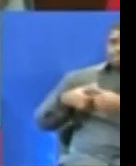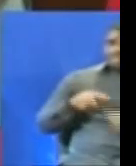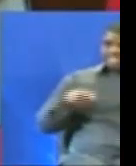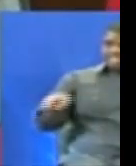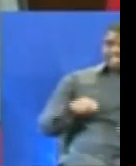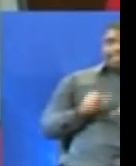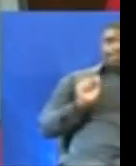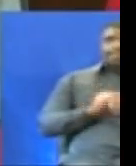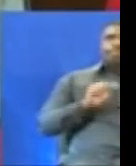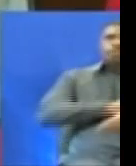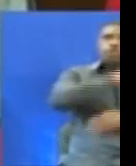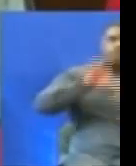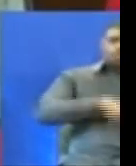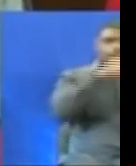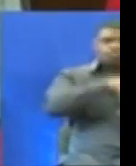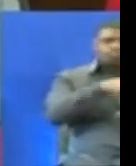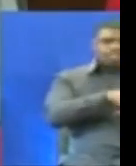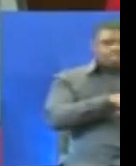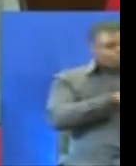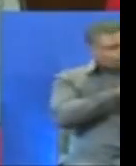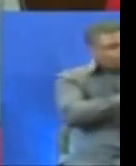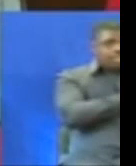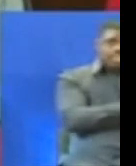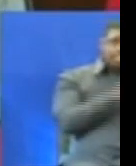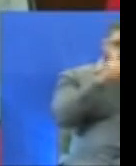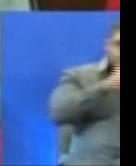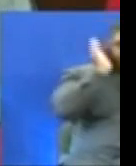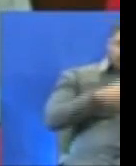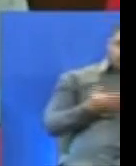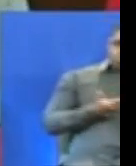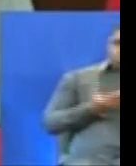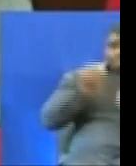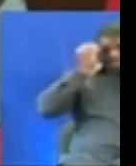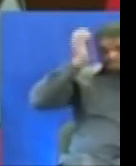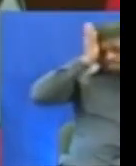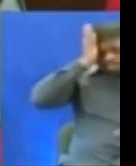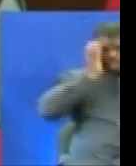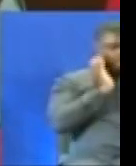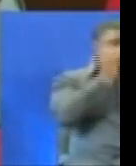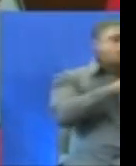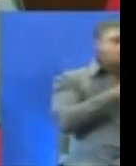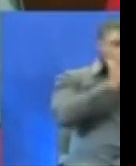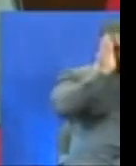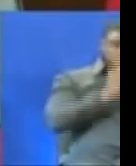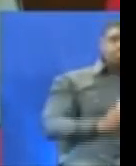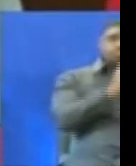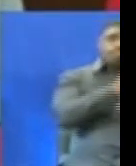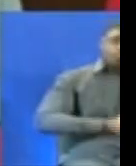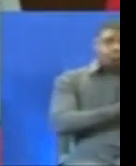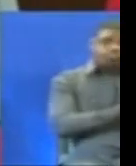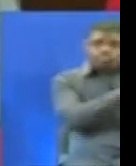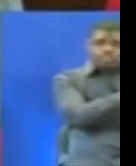yote ambayo wajumbe tumeyadadavua na kuyaleta kwenu, tunaomba serikali niwazingatie sana, ili lengo la Mheshimiwa Rais